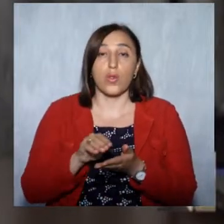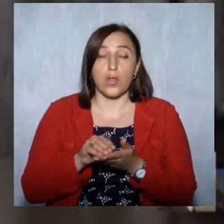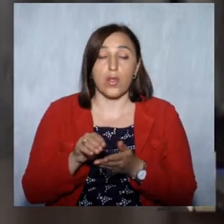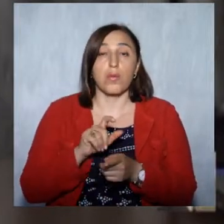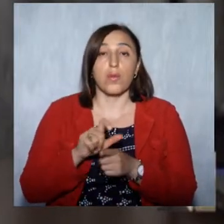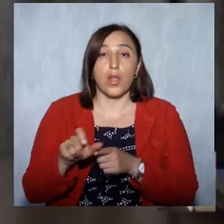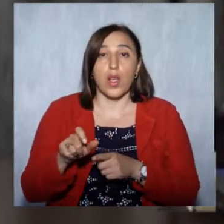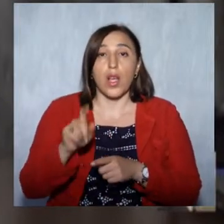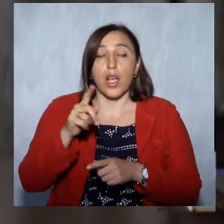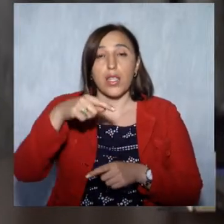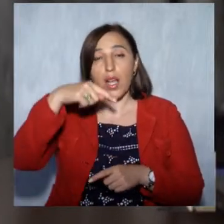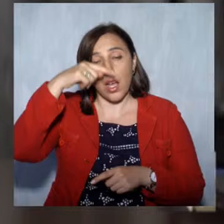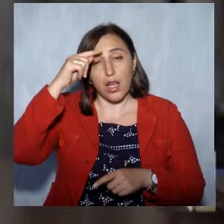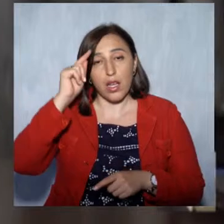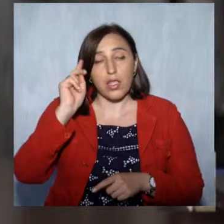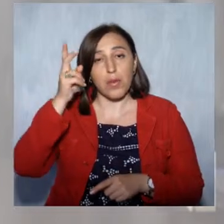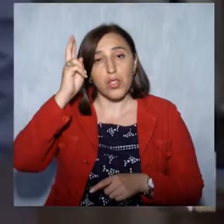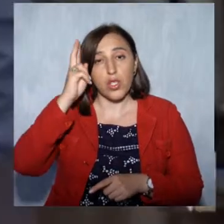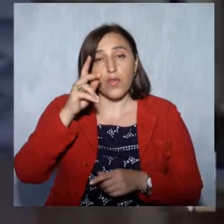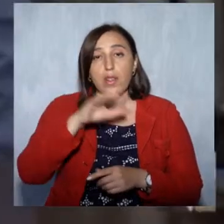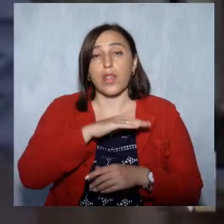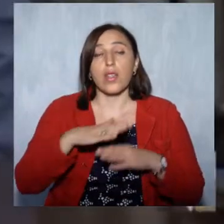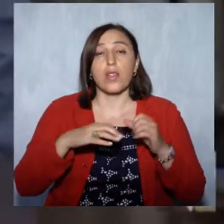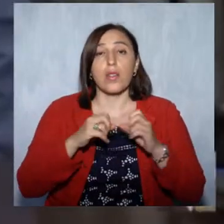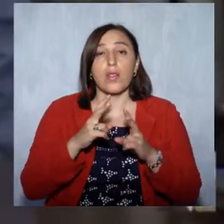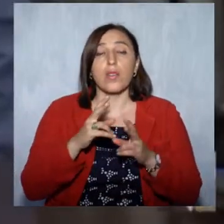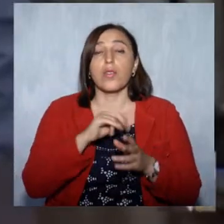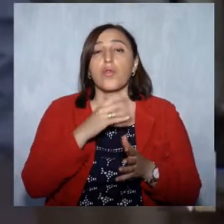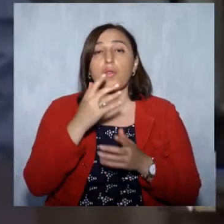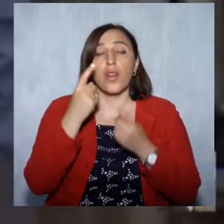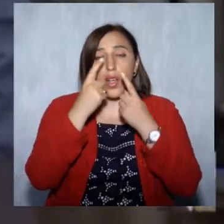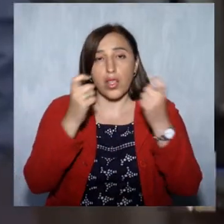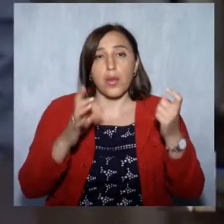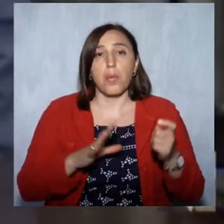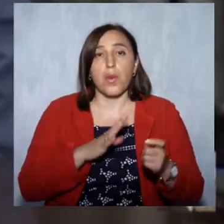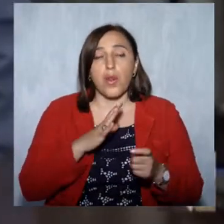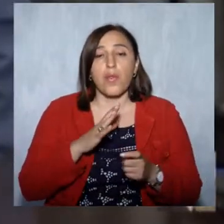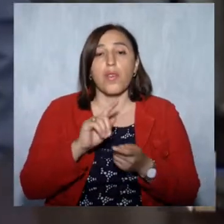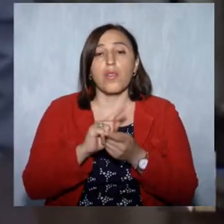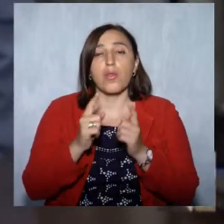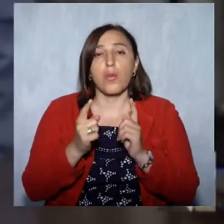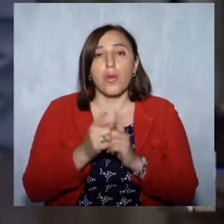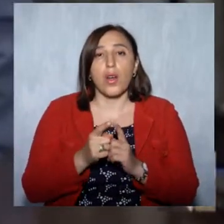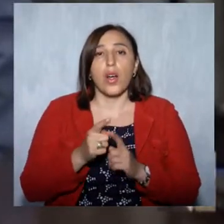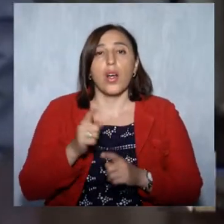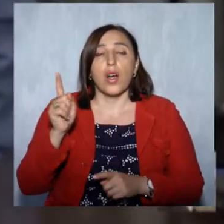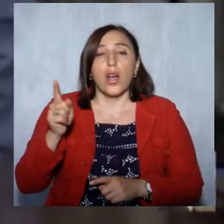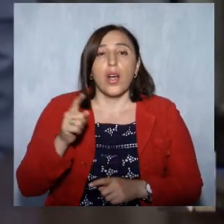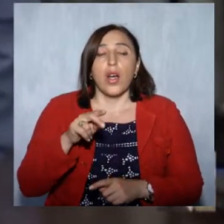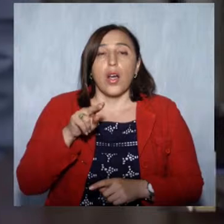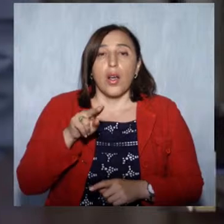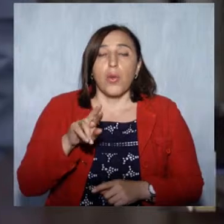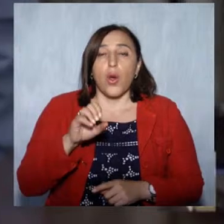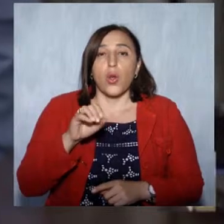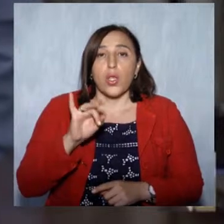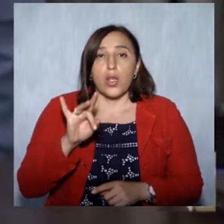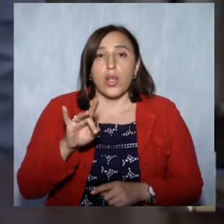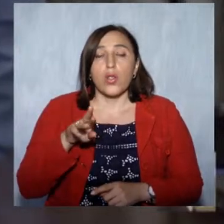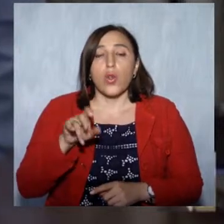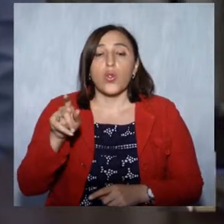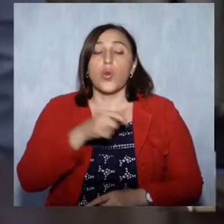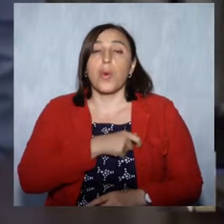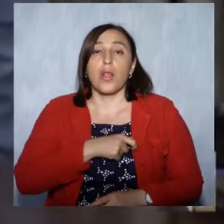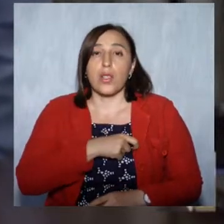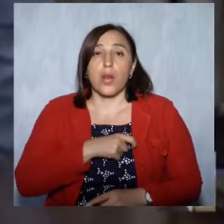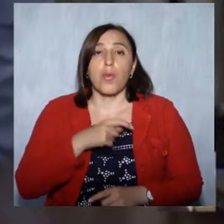Ադրբեջանցի դիվանագետի խոսքերը հասարակական ողոքի և քաղաքական սկանդալի պատճառ դարձան։ Պետդումայի փոխոստակ Պյոտր Տոլստոյը մասնավորապես հայտարարել էր,